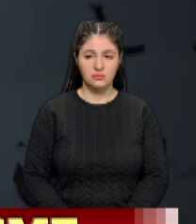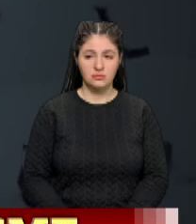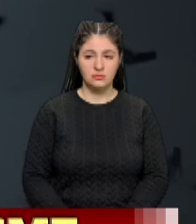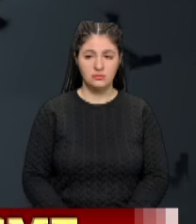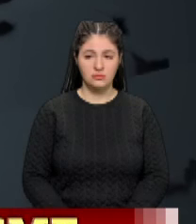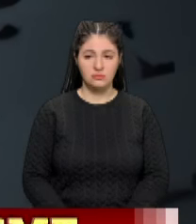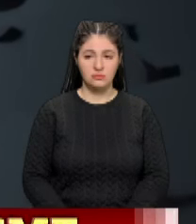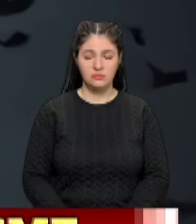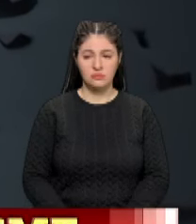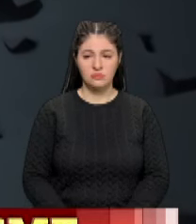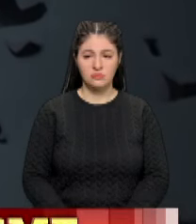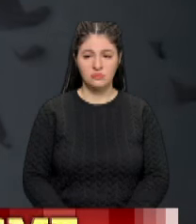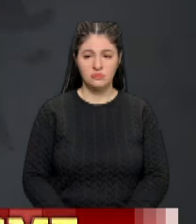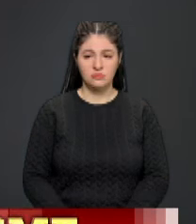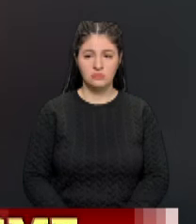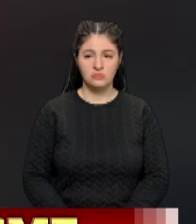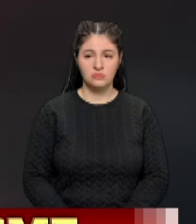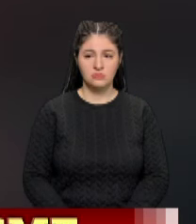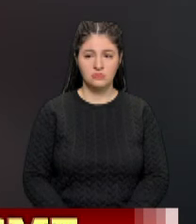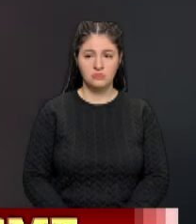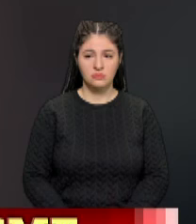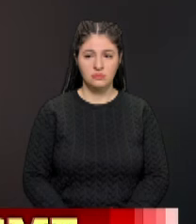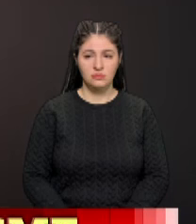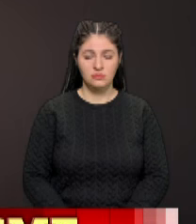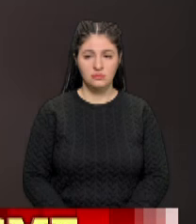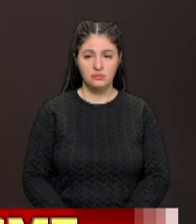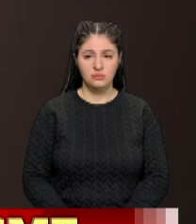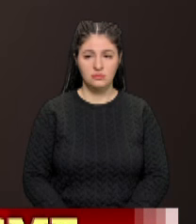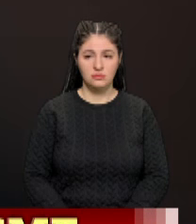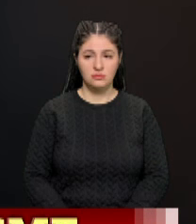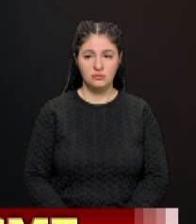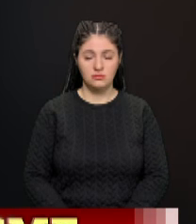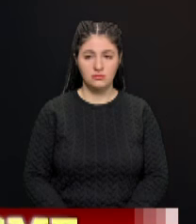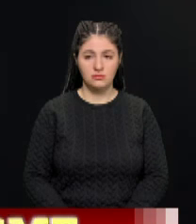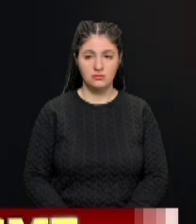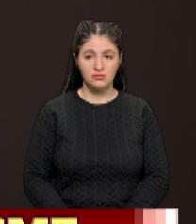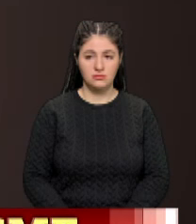yolcum üşümüş. Nasıl edem